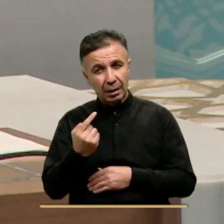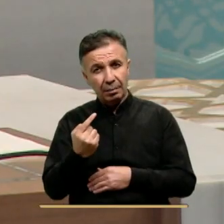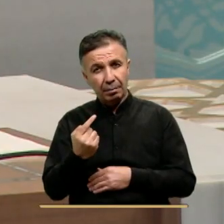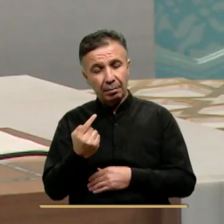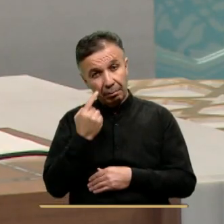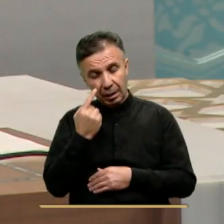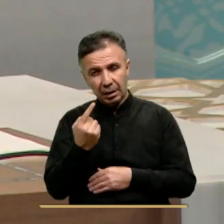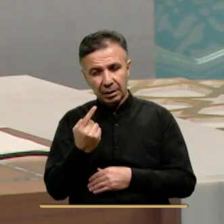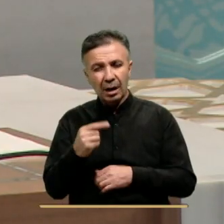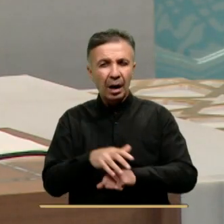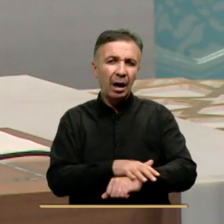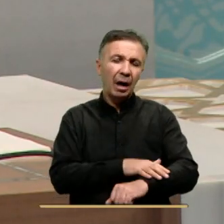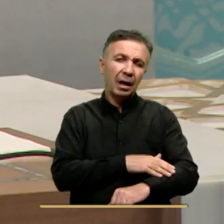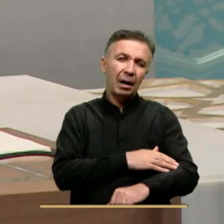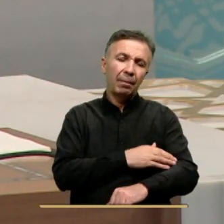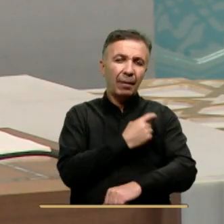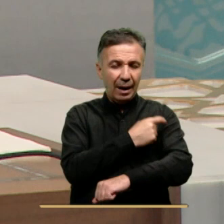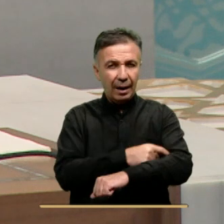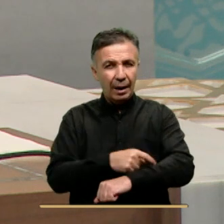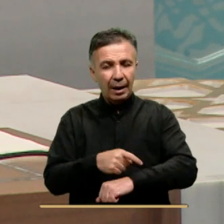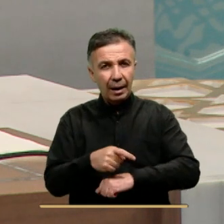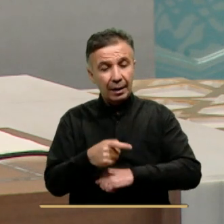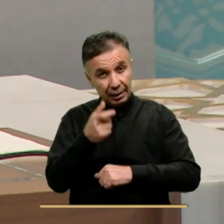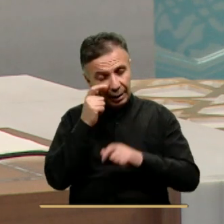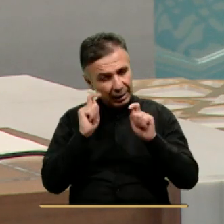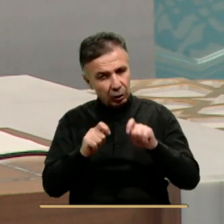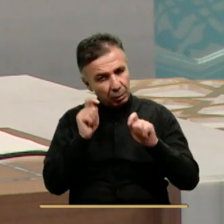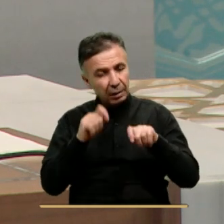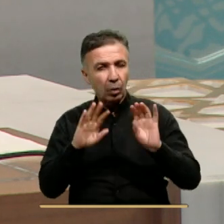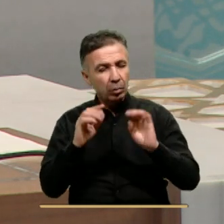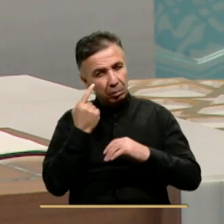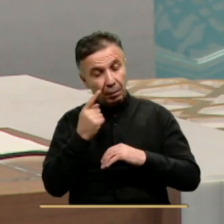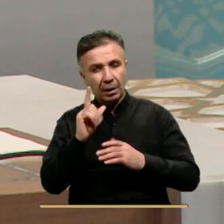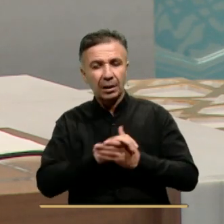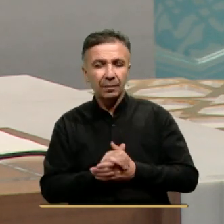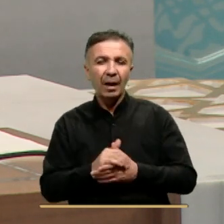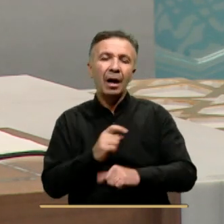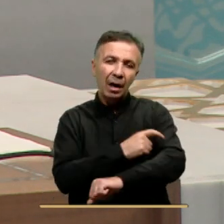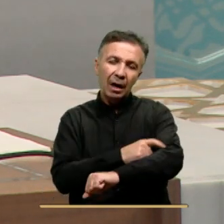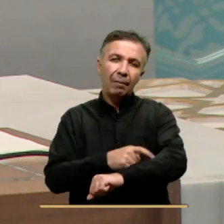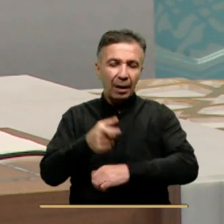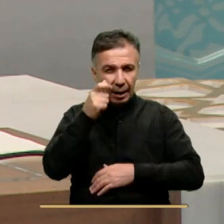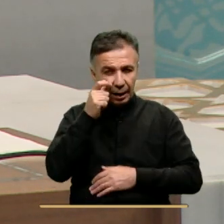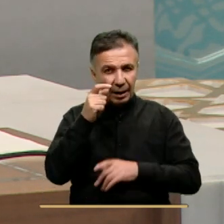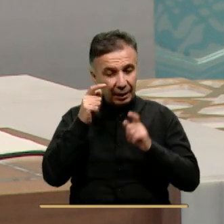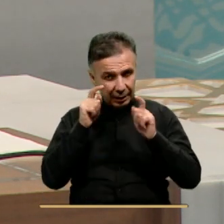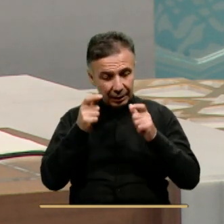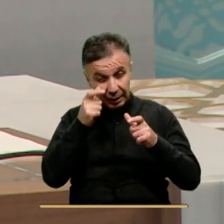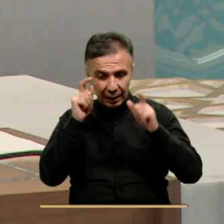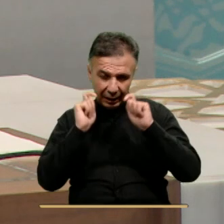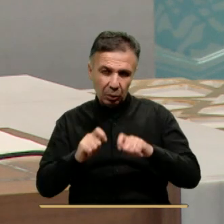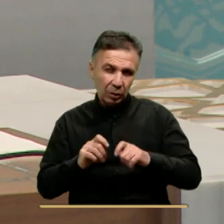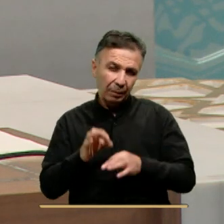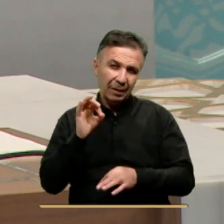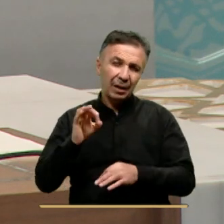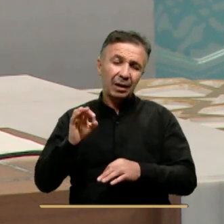ve helal hassasiyetine bağlıdır Dolayısıyla haram ve helal hassasiyeti yüksek ise bir insan yapmış